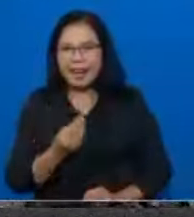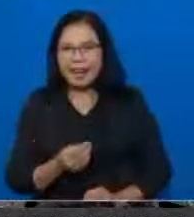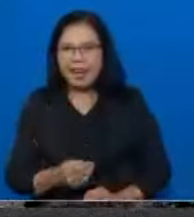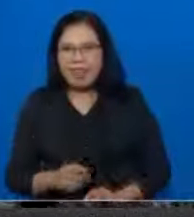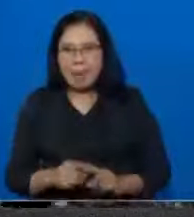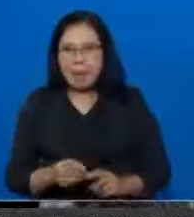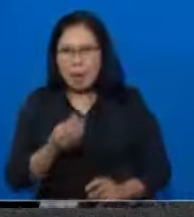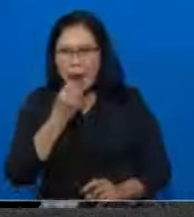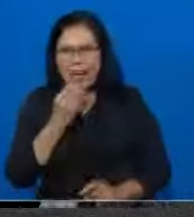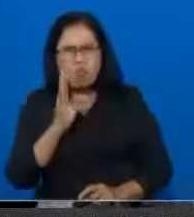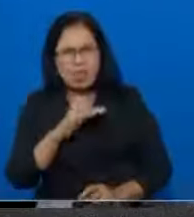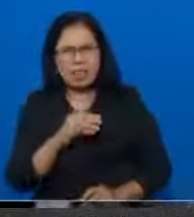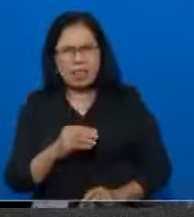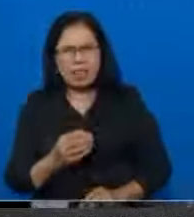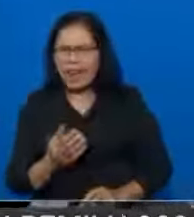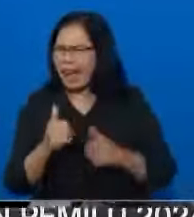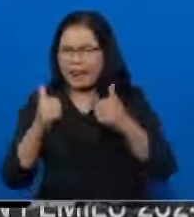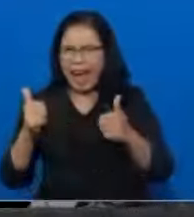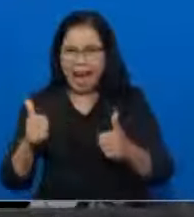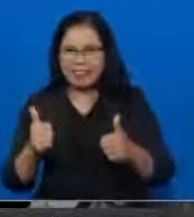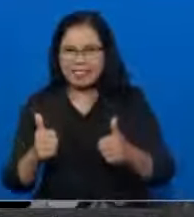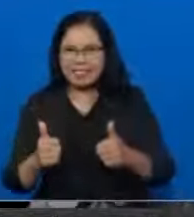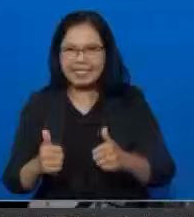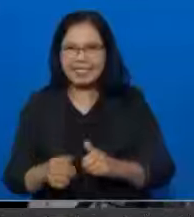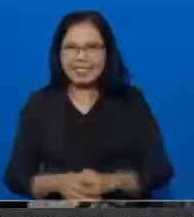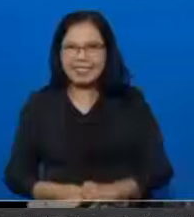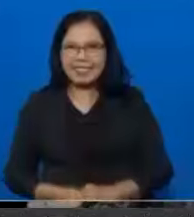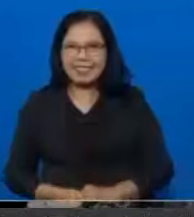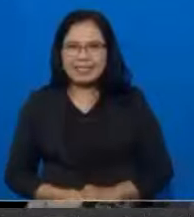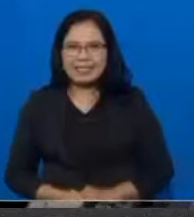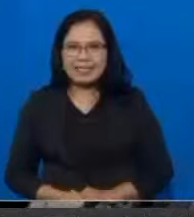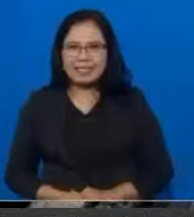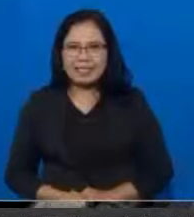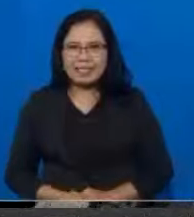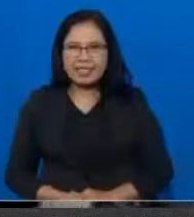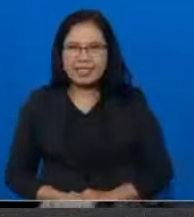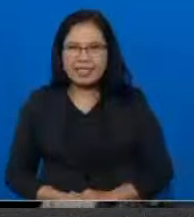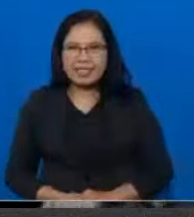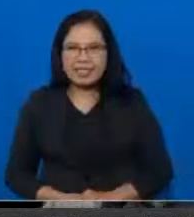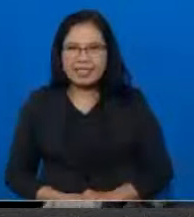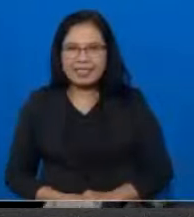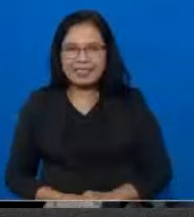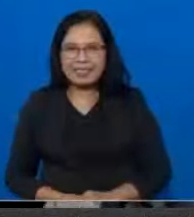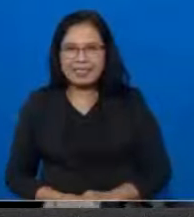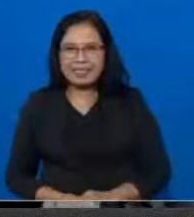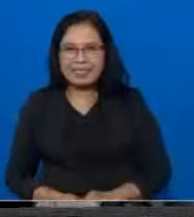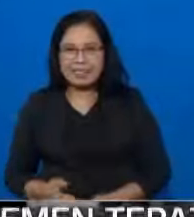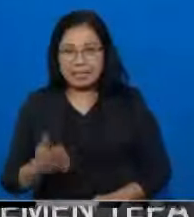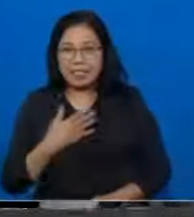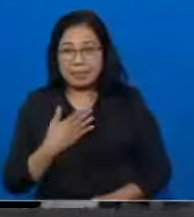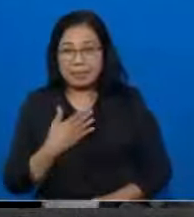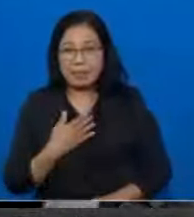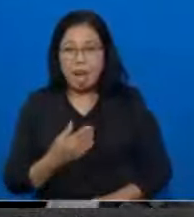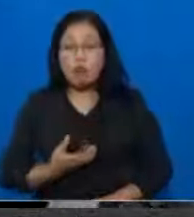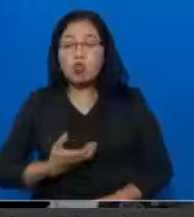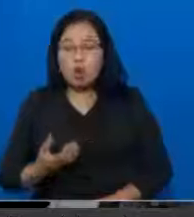ya. Bubur lain enak, dengan cita rasanya juga mantap, tapi ini memberikan warna baru di dunia perburuan, karena buat saya pribadi yang memang suka